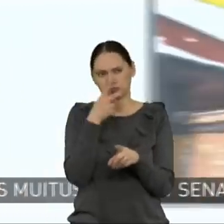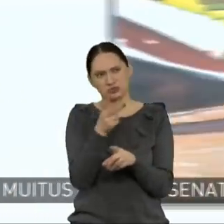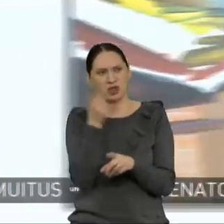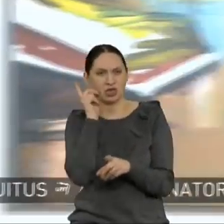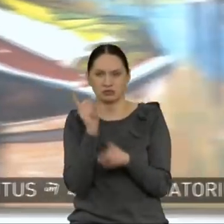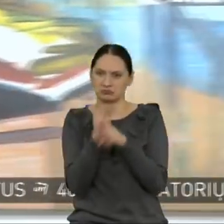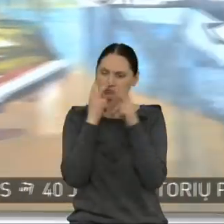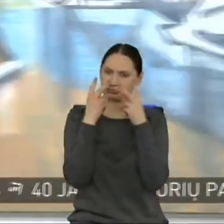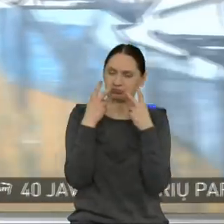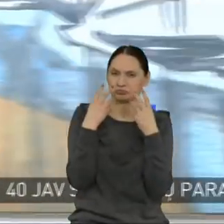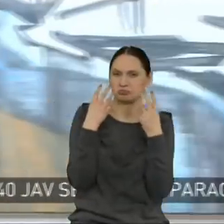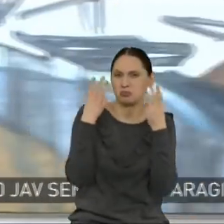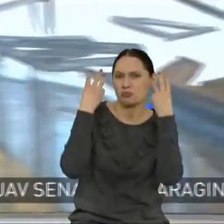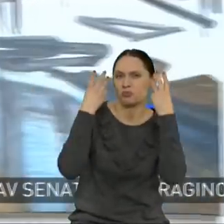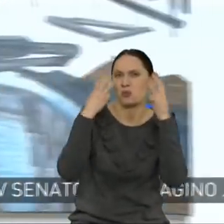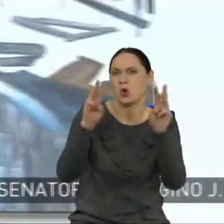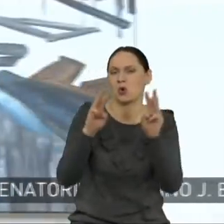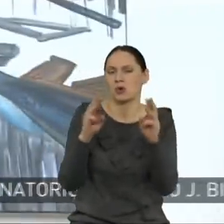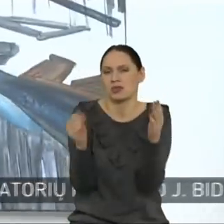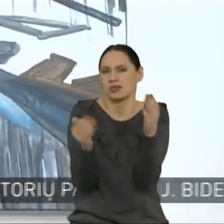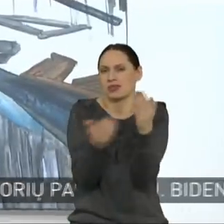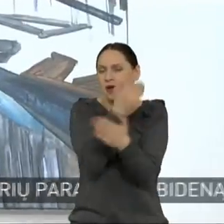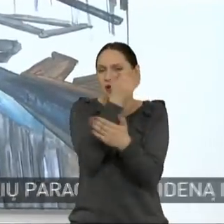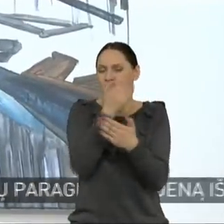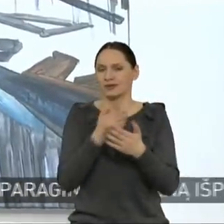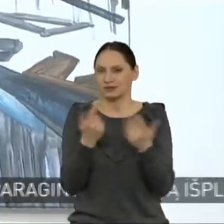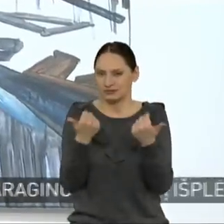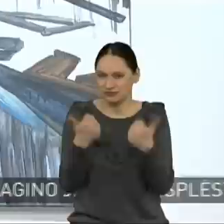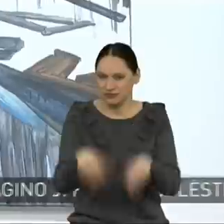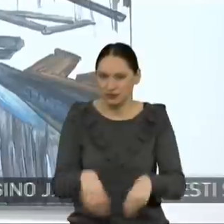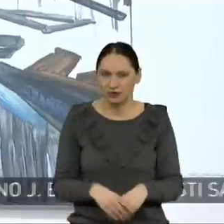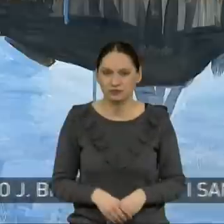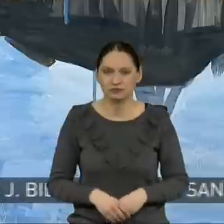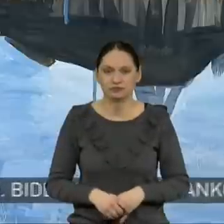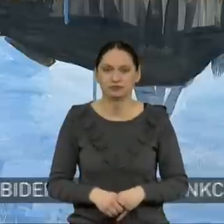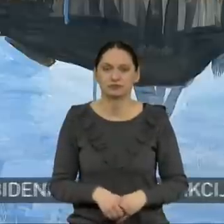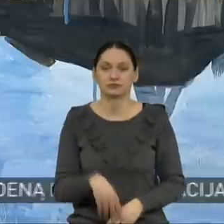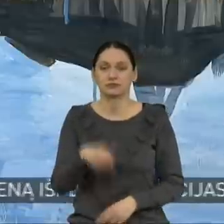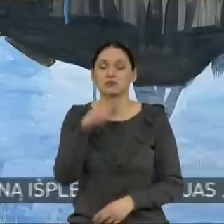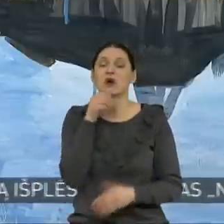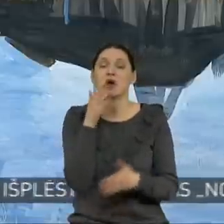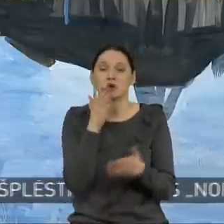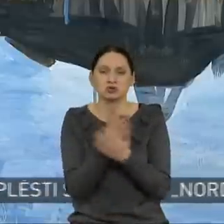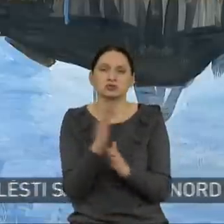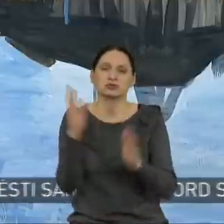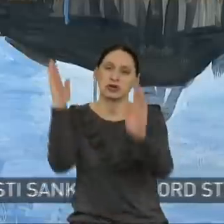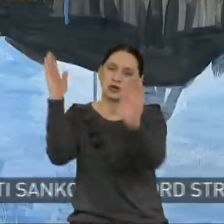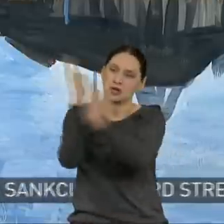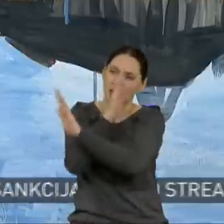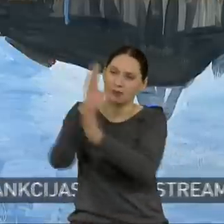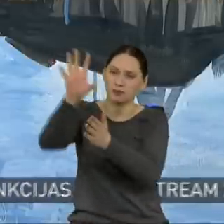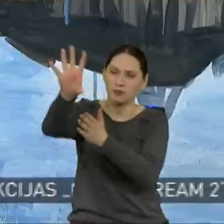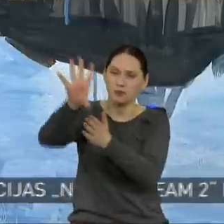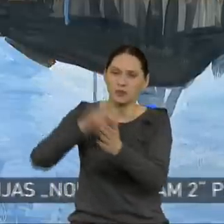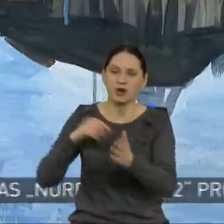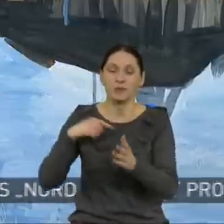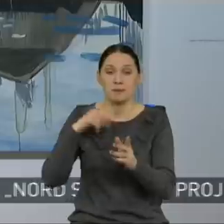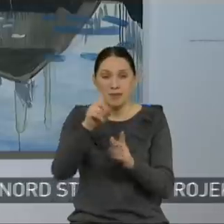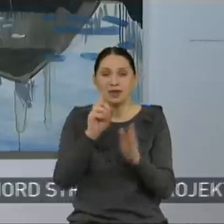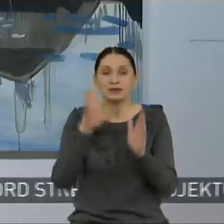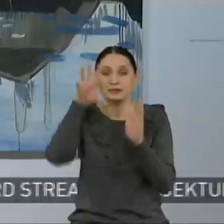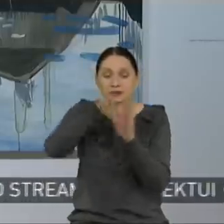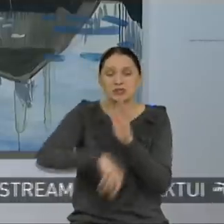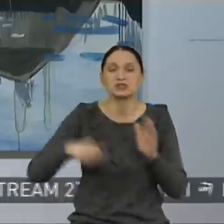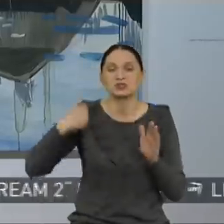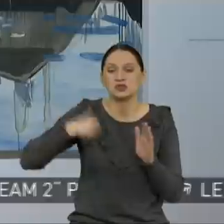originalus. Nes jin, kai rodo gamtą, tokia su invazija urbanistinė,